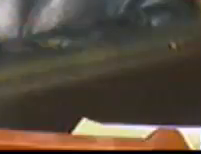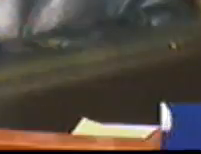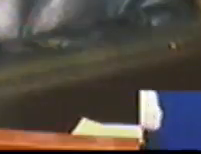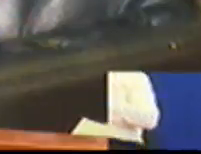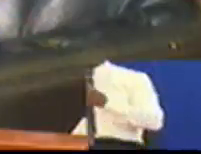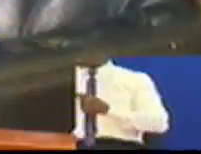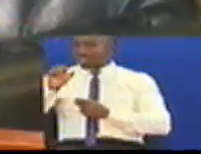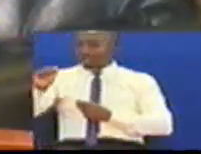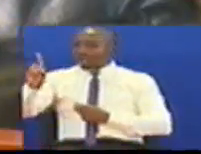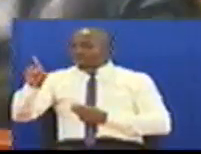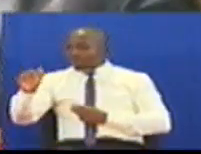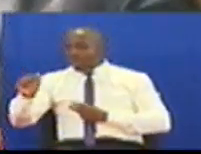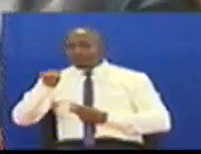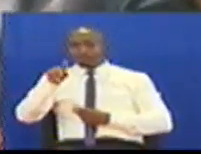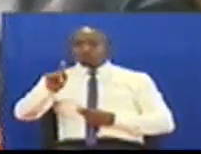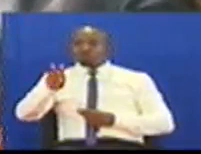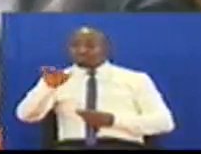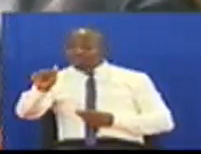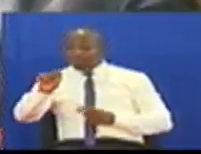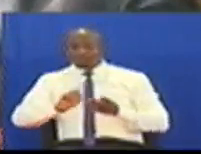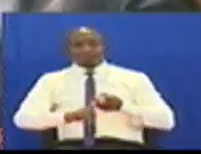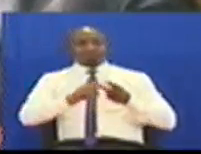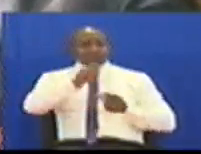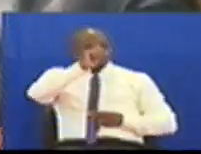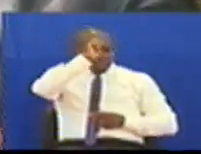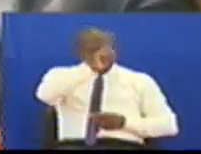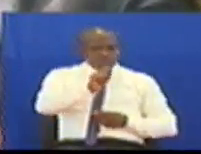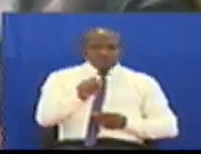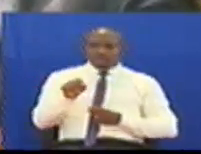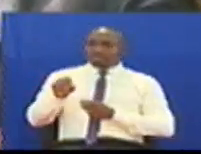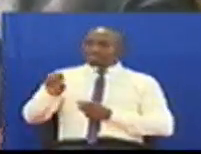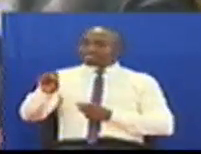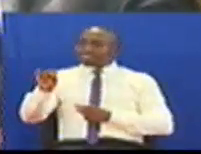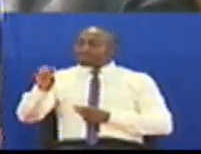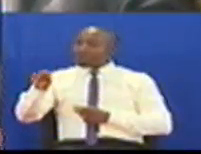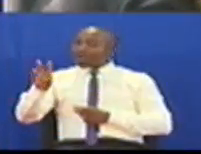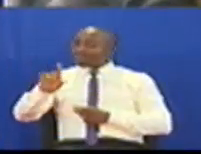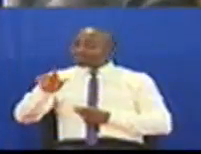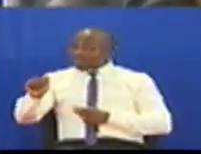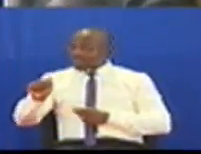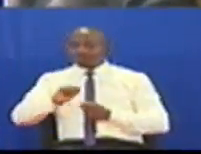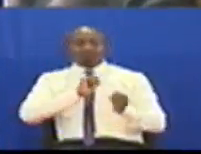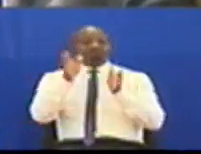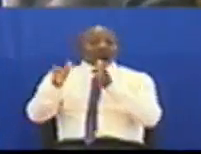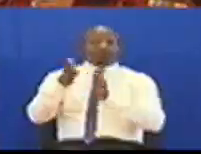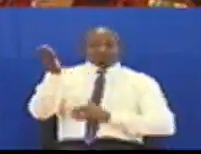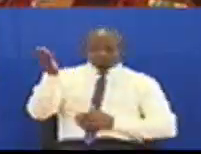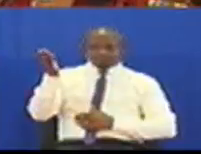Saada Mkuu ya Salum, mheshimiwa Margaret Simwanza Sita ajiandae.